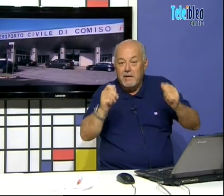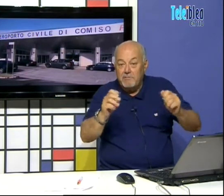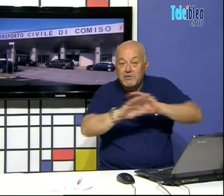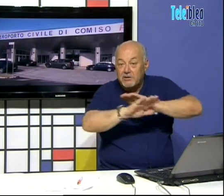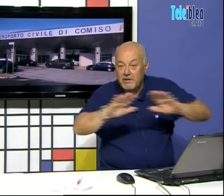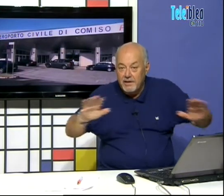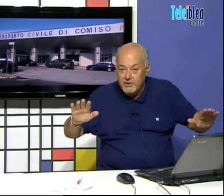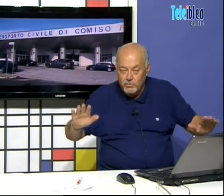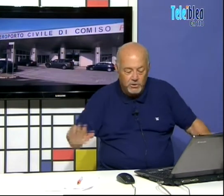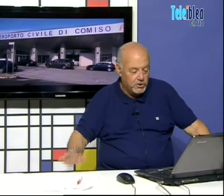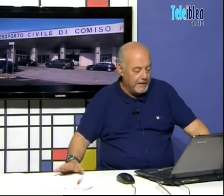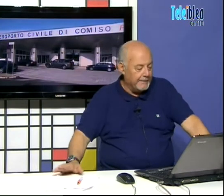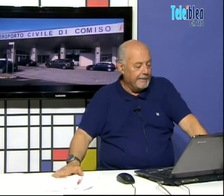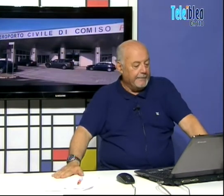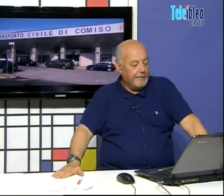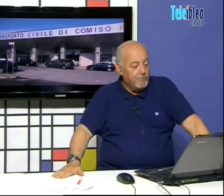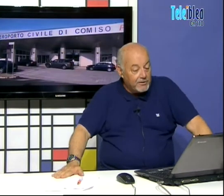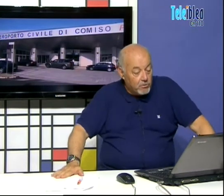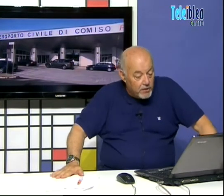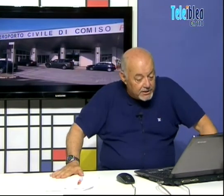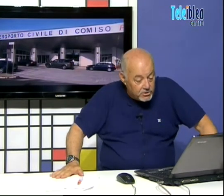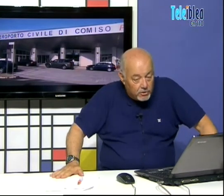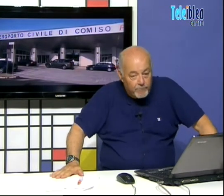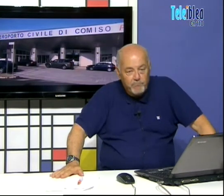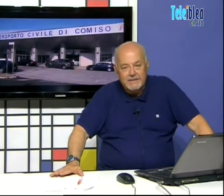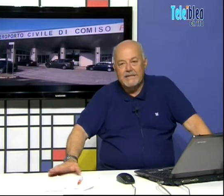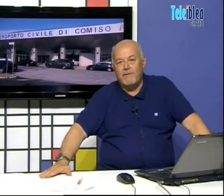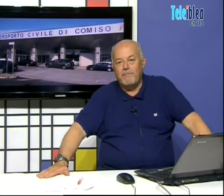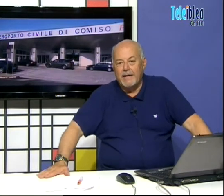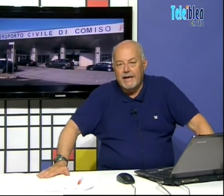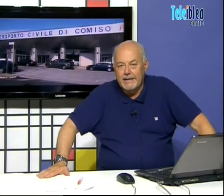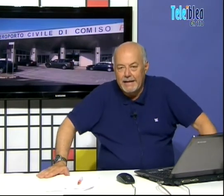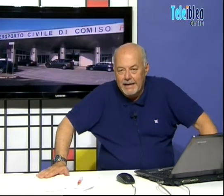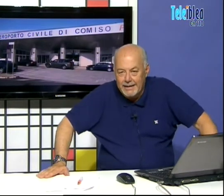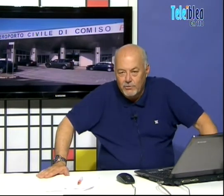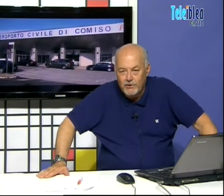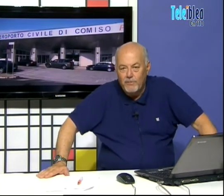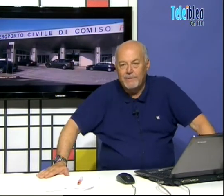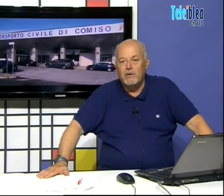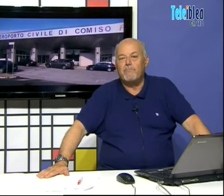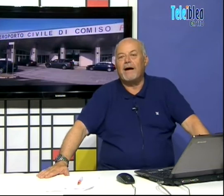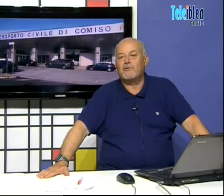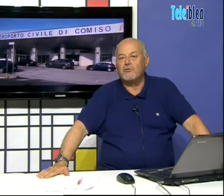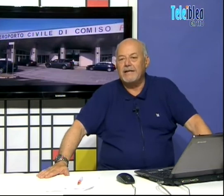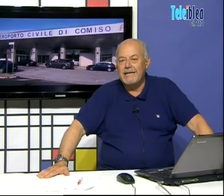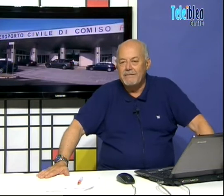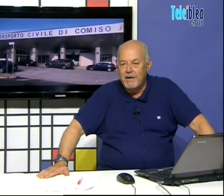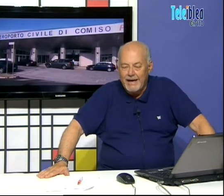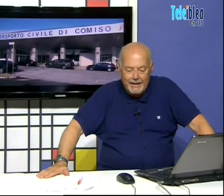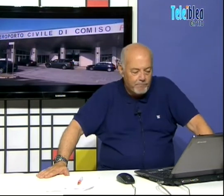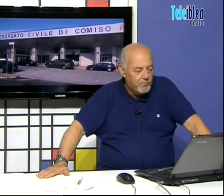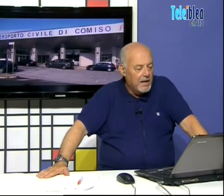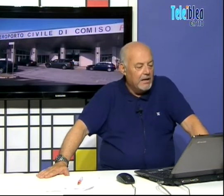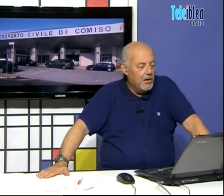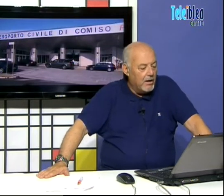muto, chiappo i soldi e nessuno dice niente. Detto questo, passiamo a parlare dell'altro argomento, il parco degli